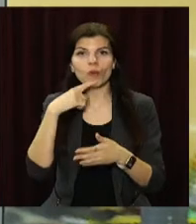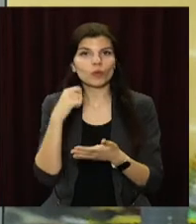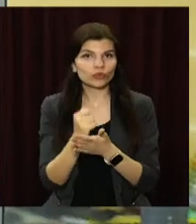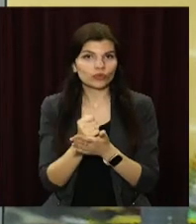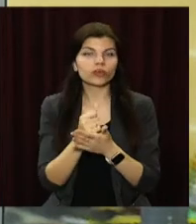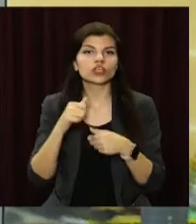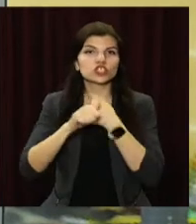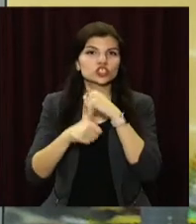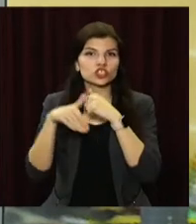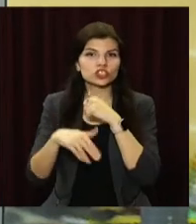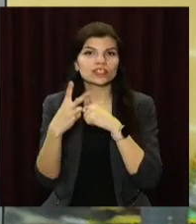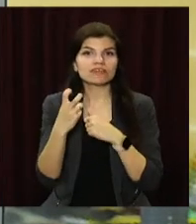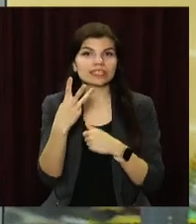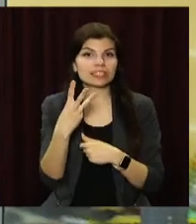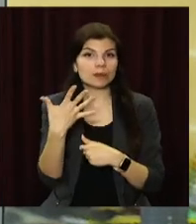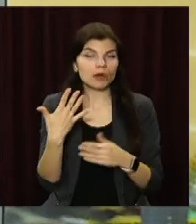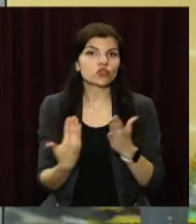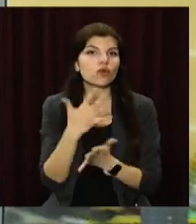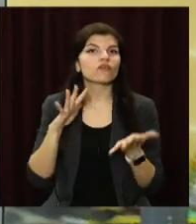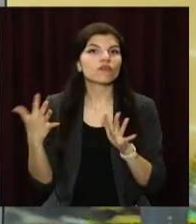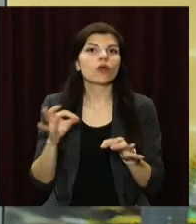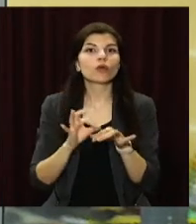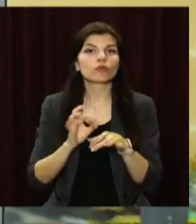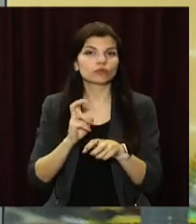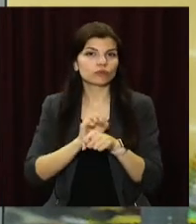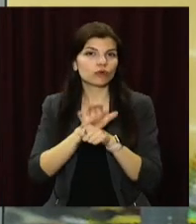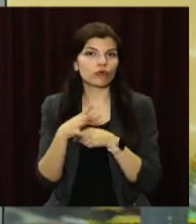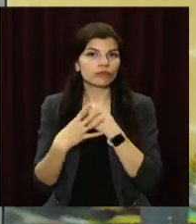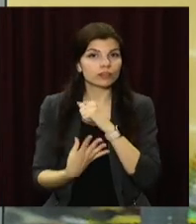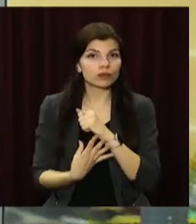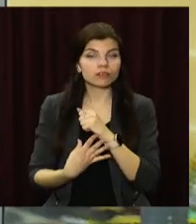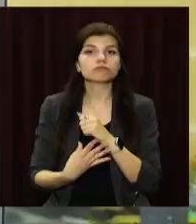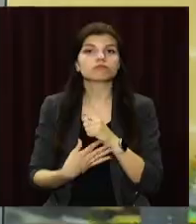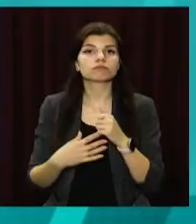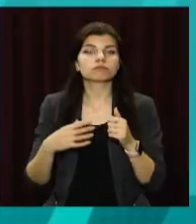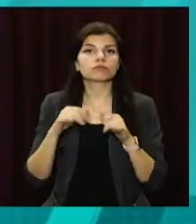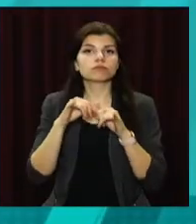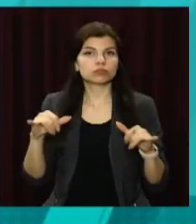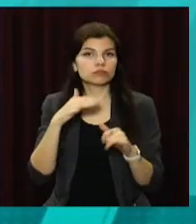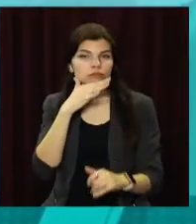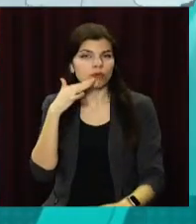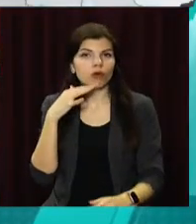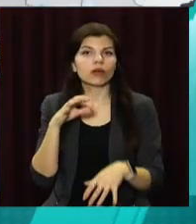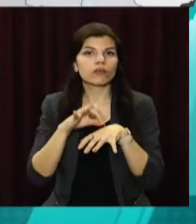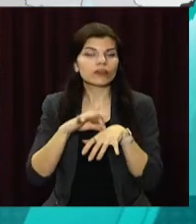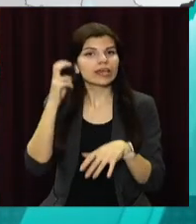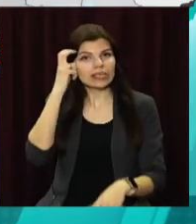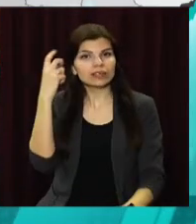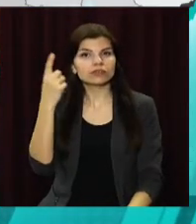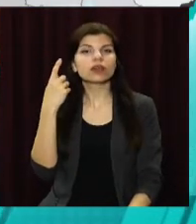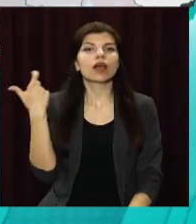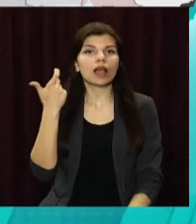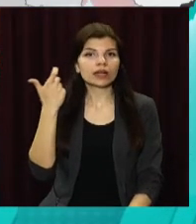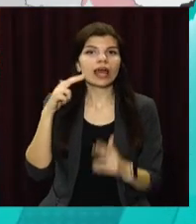підтвердили 16 235 нових випадків захворювання на COVID-19. Антилідери за кількістю інфікованих – Київська,